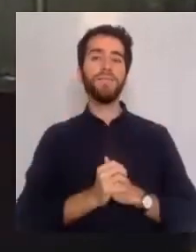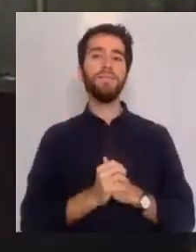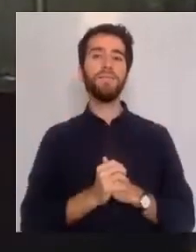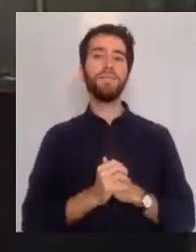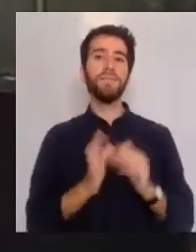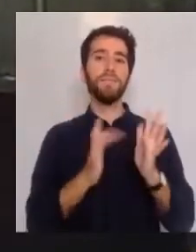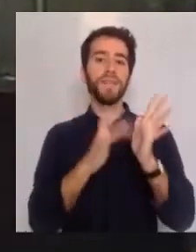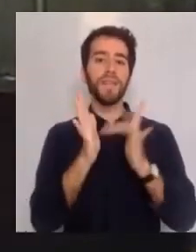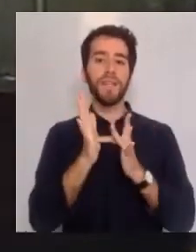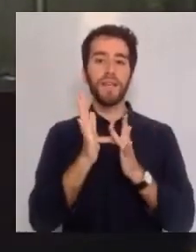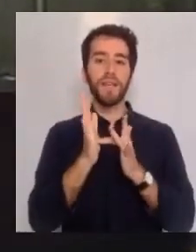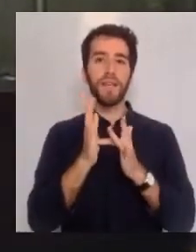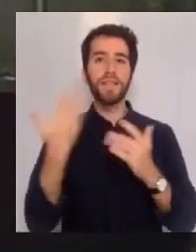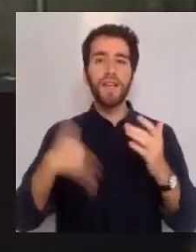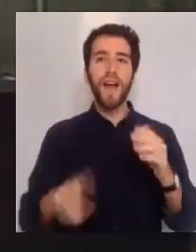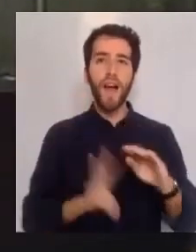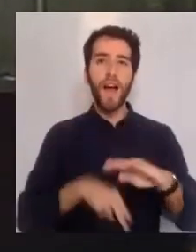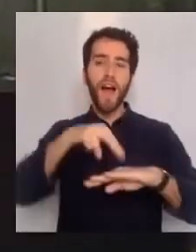Crist ha ressuscitat.